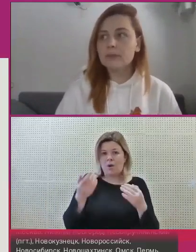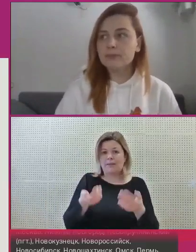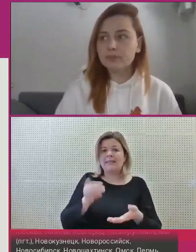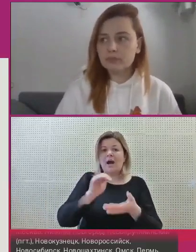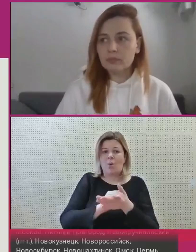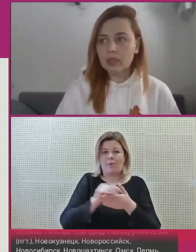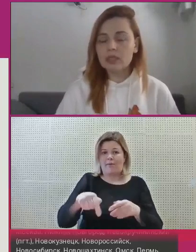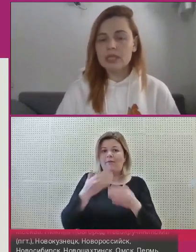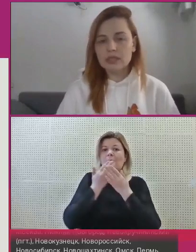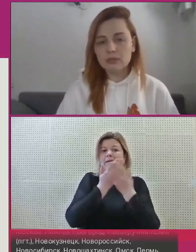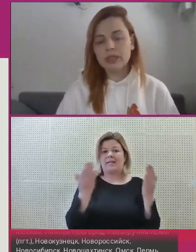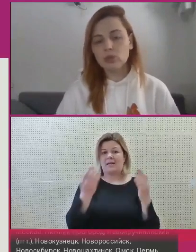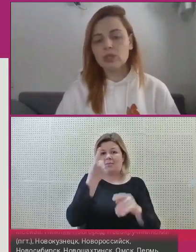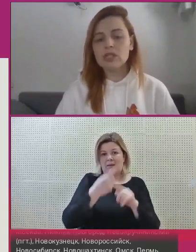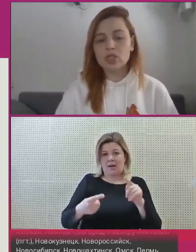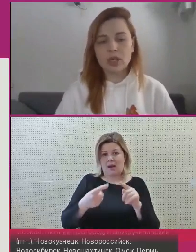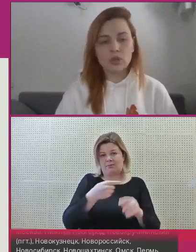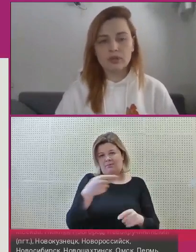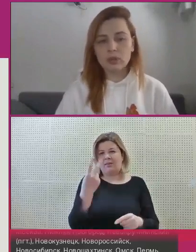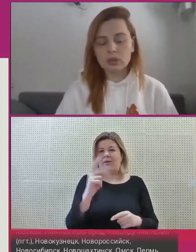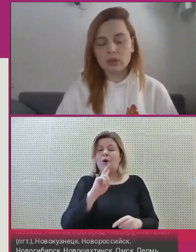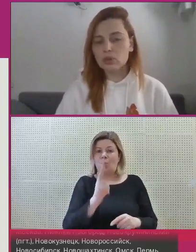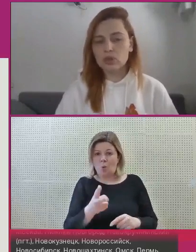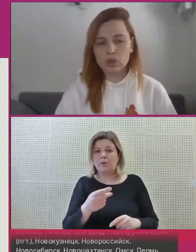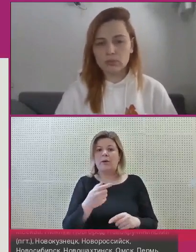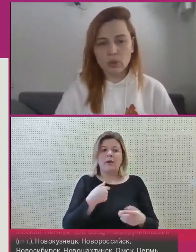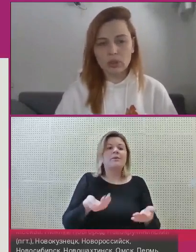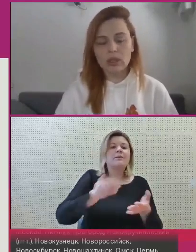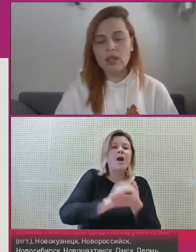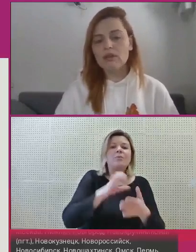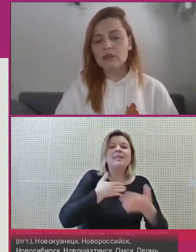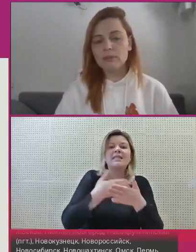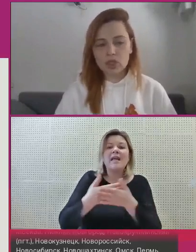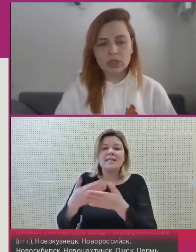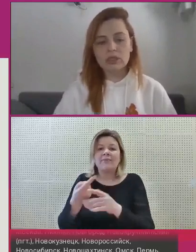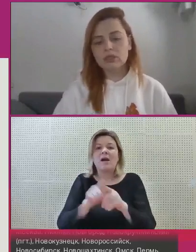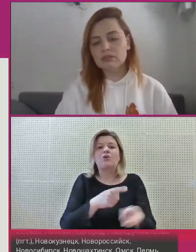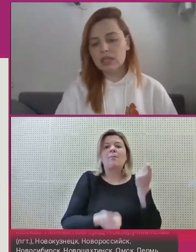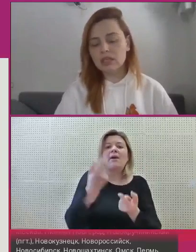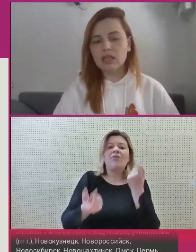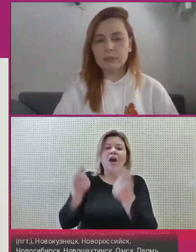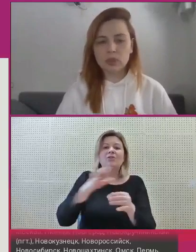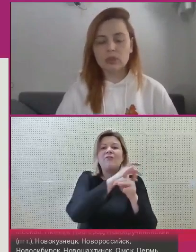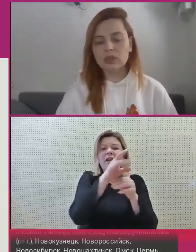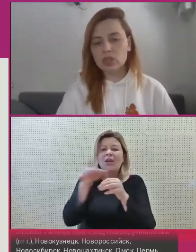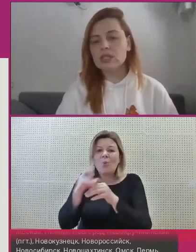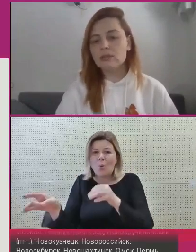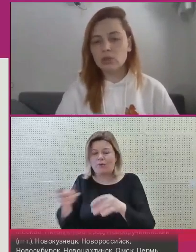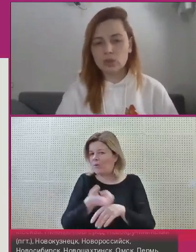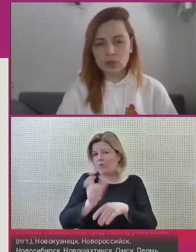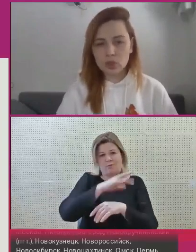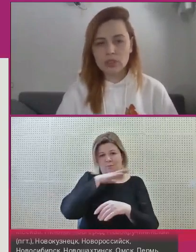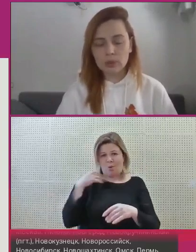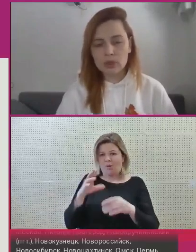с инициативами, которые зарождаются в регионах, очень-очень много. В небольших, в городах, в поселках сейчас